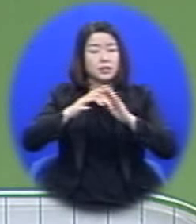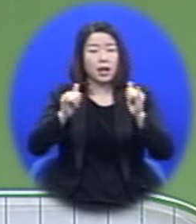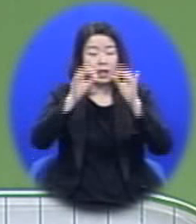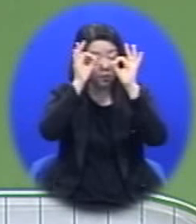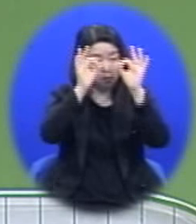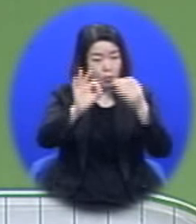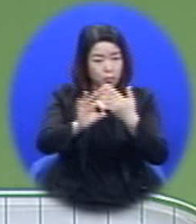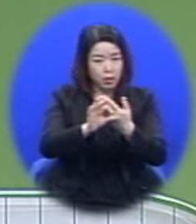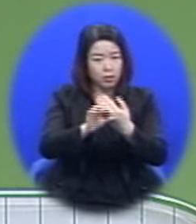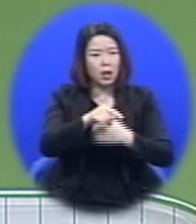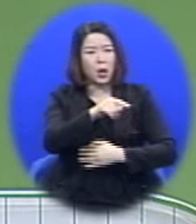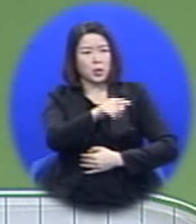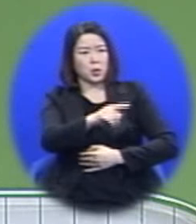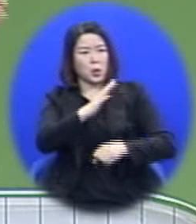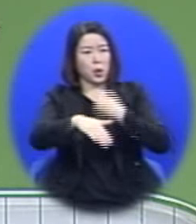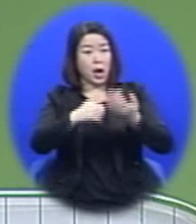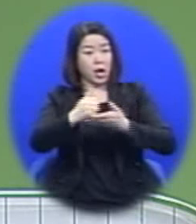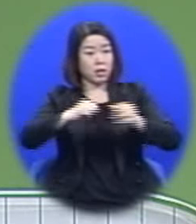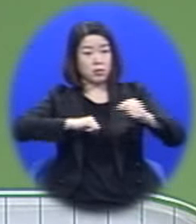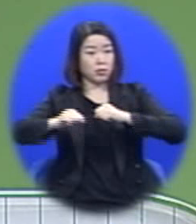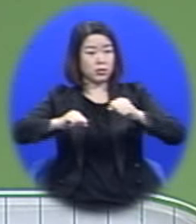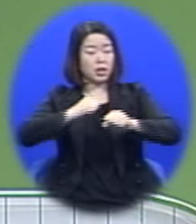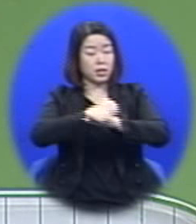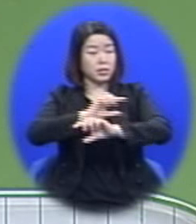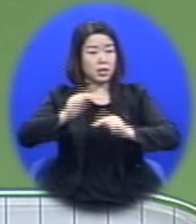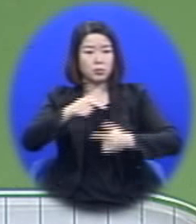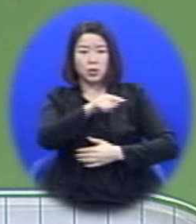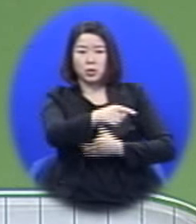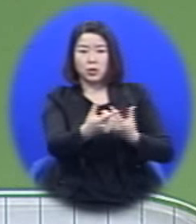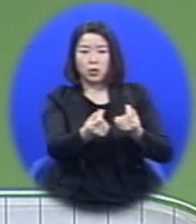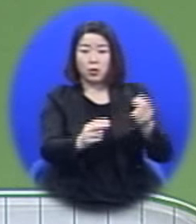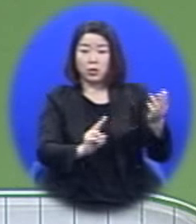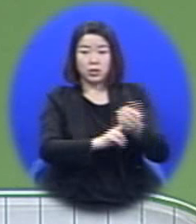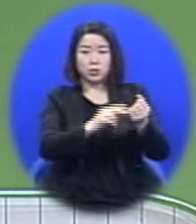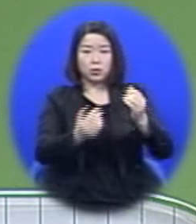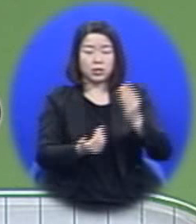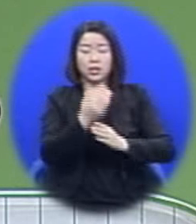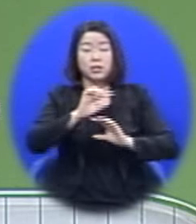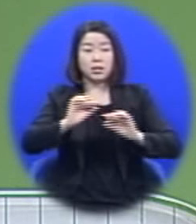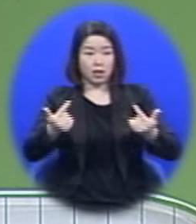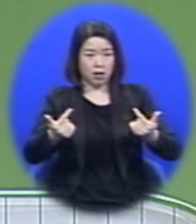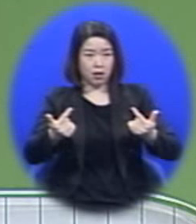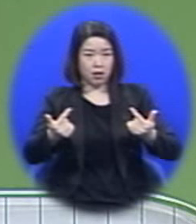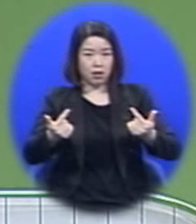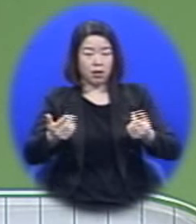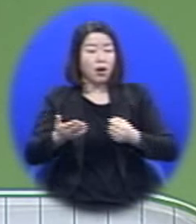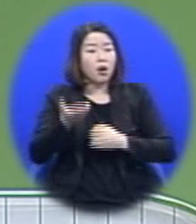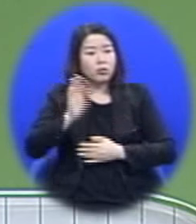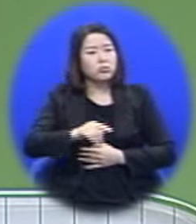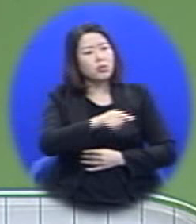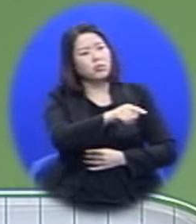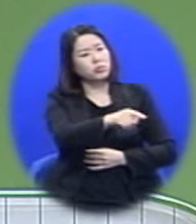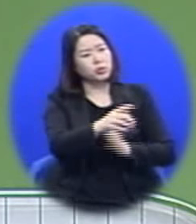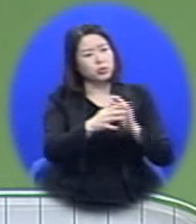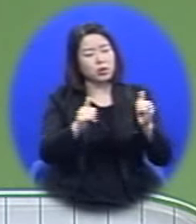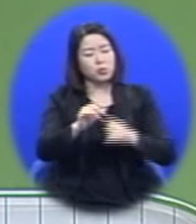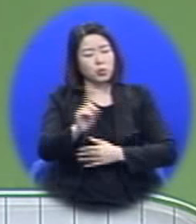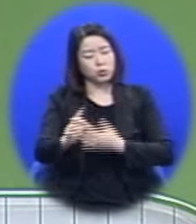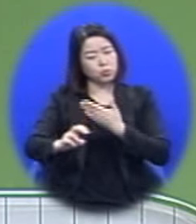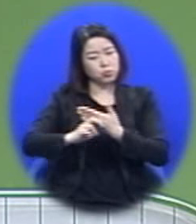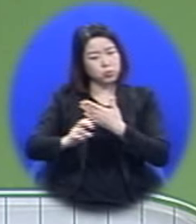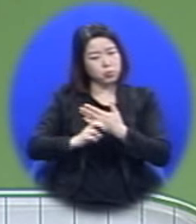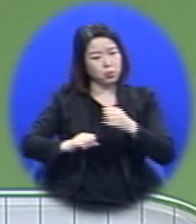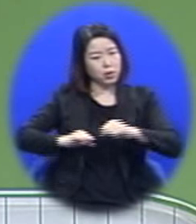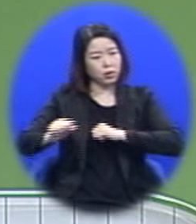하나님이 역사하지 않으시면 이런 일이 있을 수 없지. 그런데 그 사람이 어떤 불법을 행하는